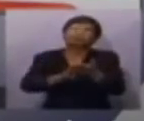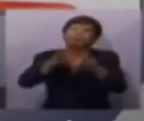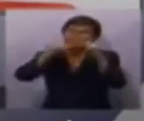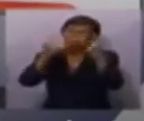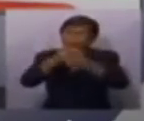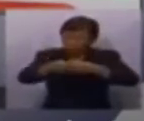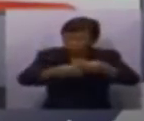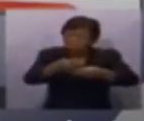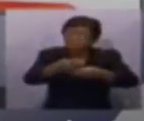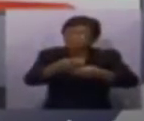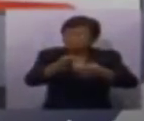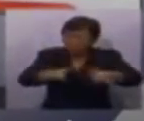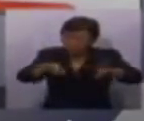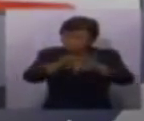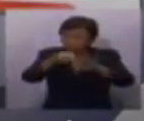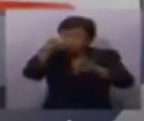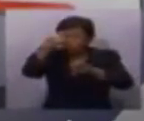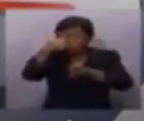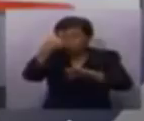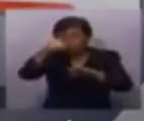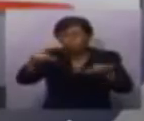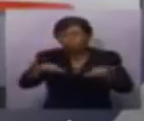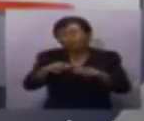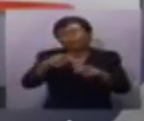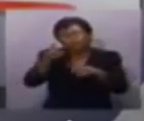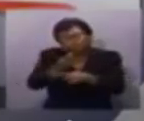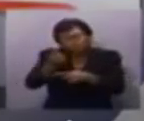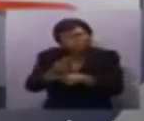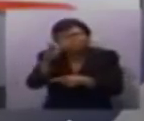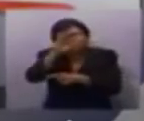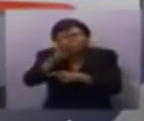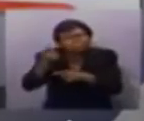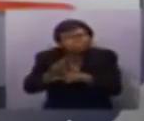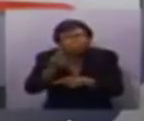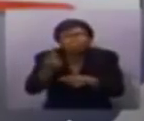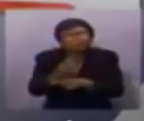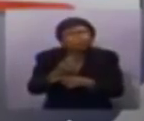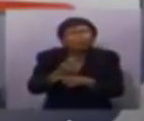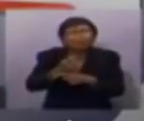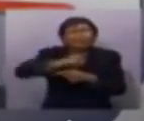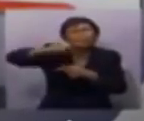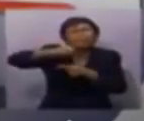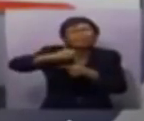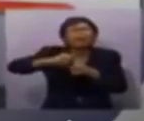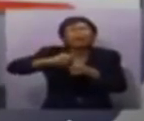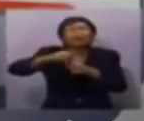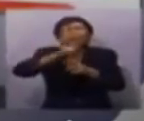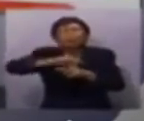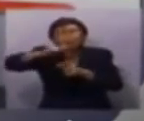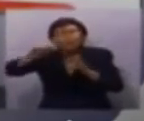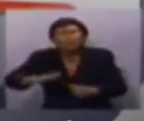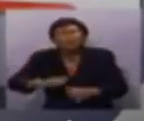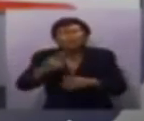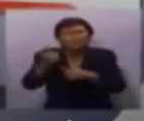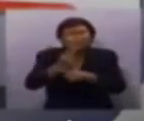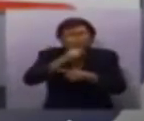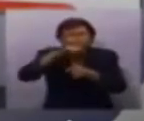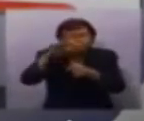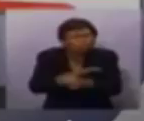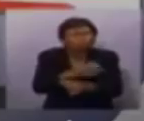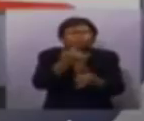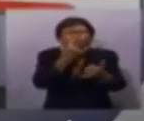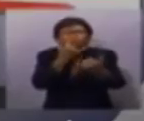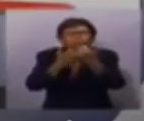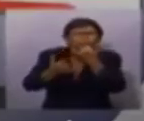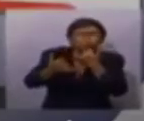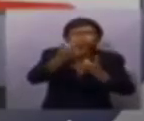Adakah proses yang begini penting mereka tidak lakukan rehearsal ataupun latihan yang secukupnya supaya